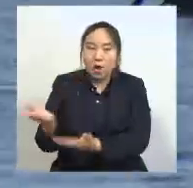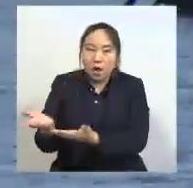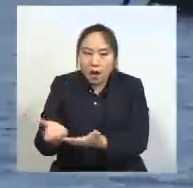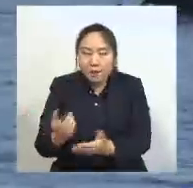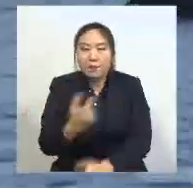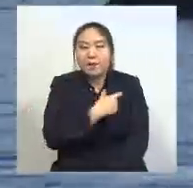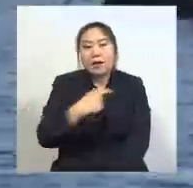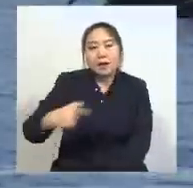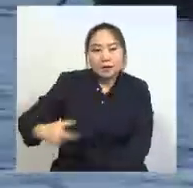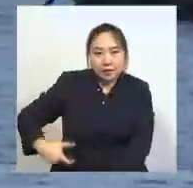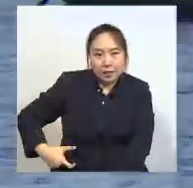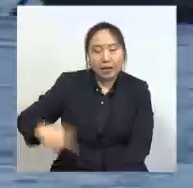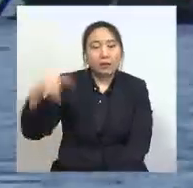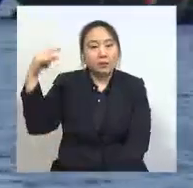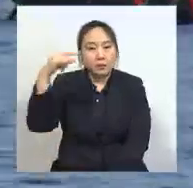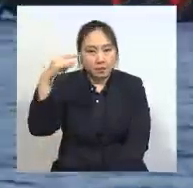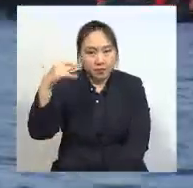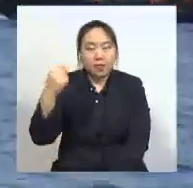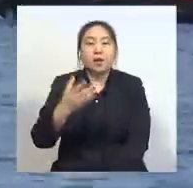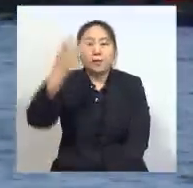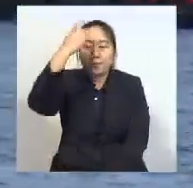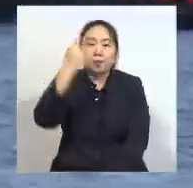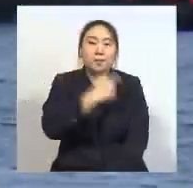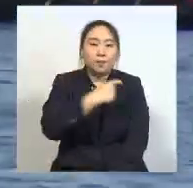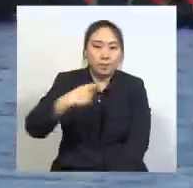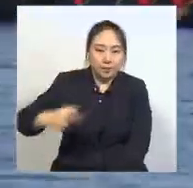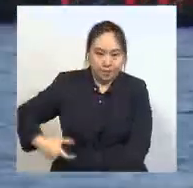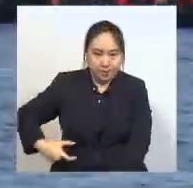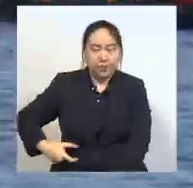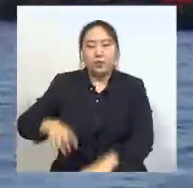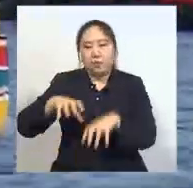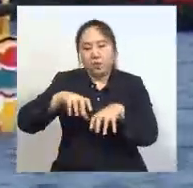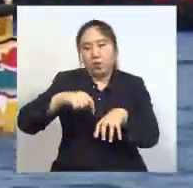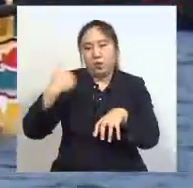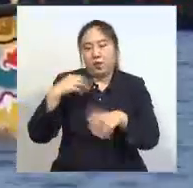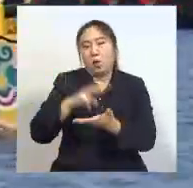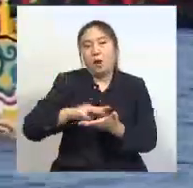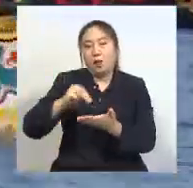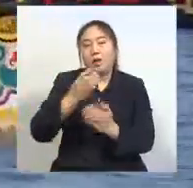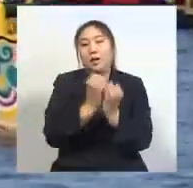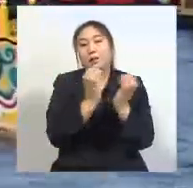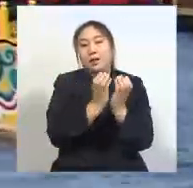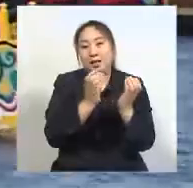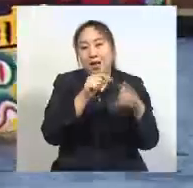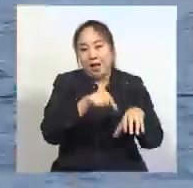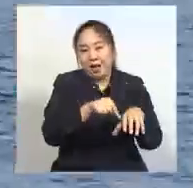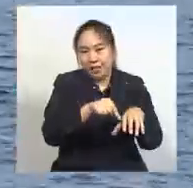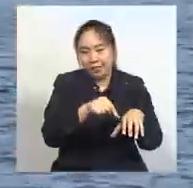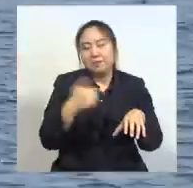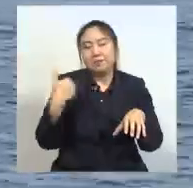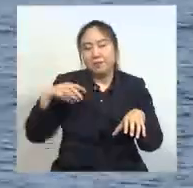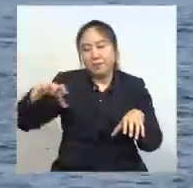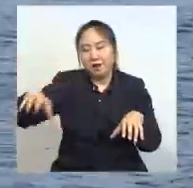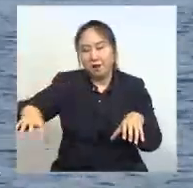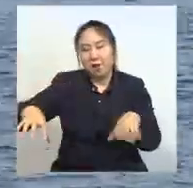ยู่หัวและสมเด็จพระนางเจ้าพระบรมราชินีที่สวนสันติชัยปราการมหาวิทยาลัยธรรมศาสตร์ท่าพระจันทร์ส